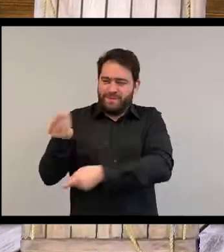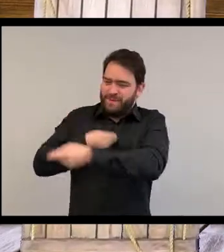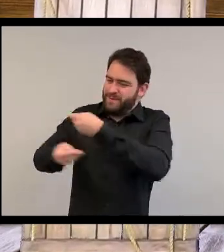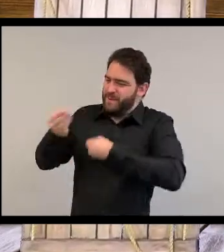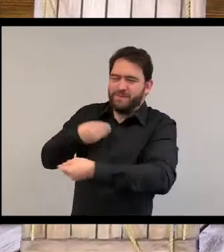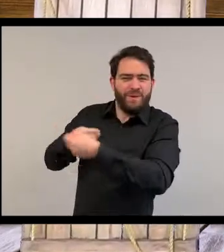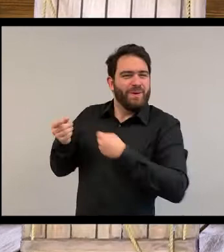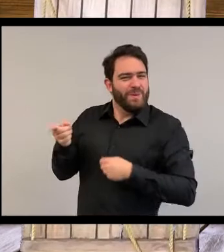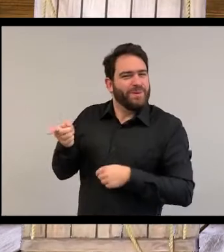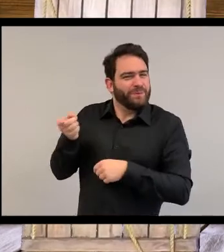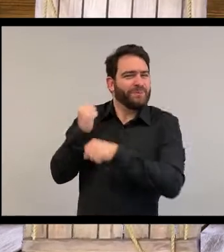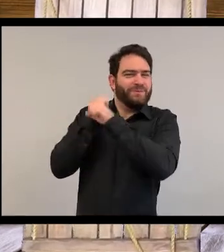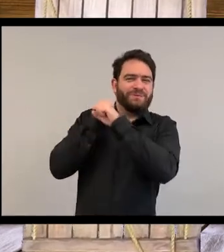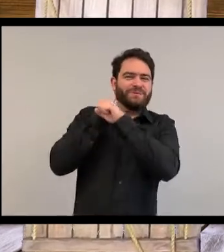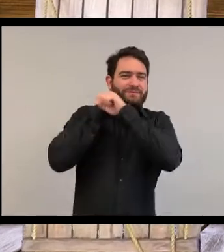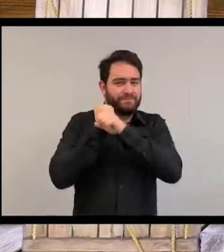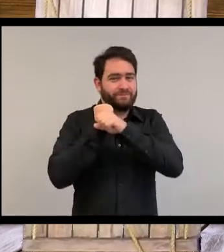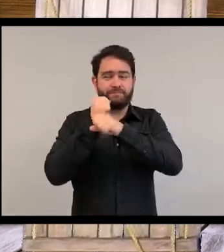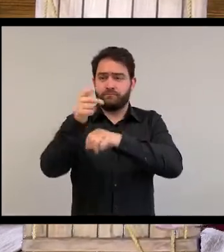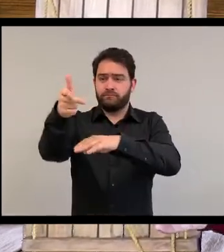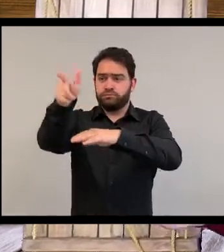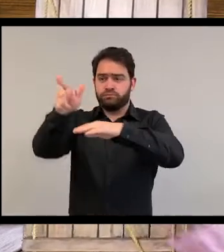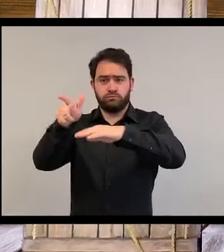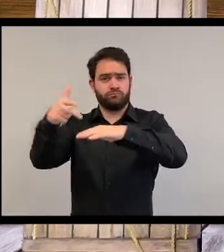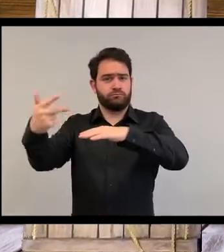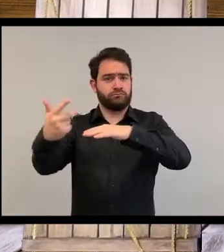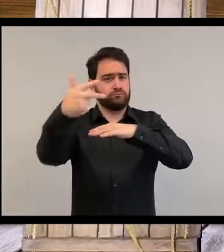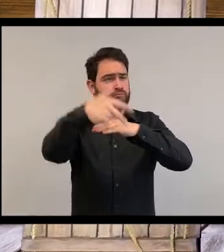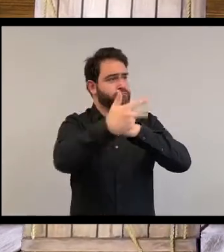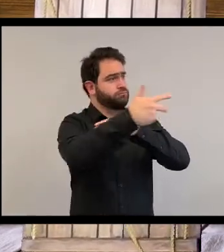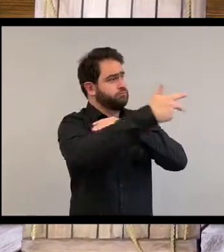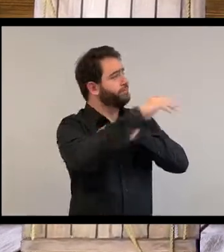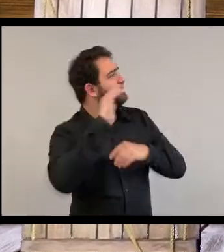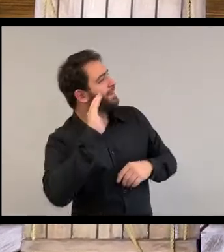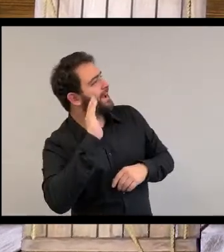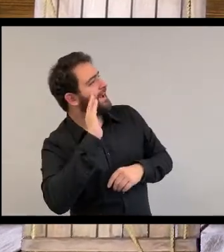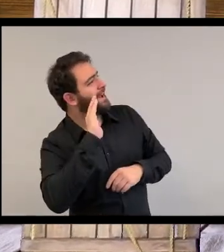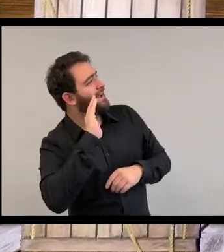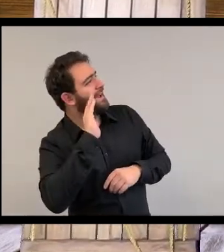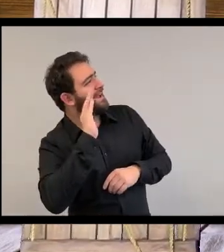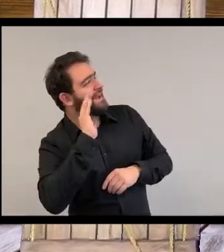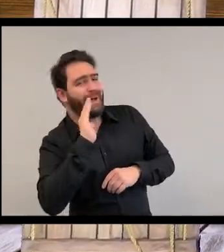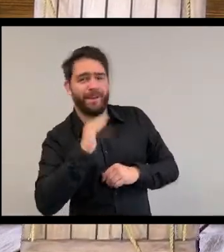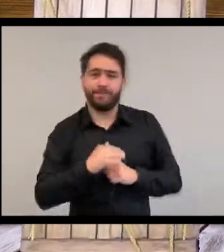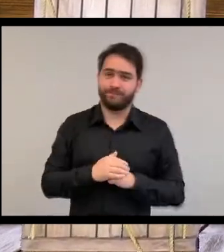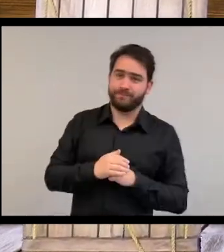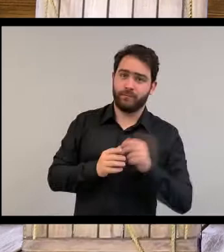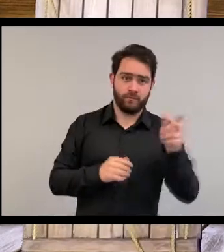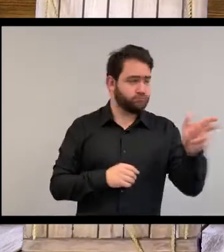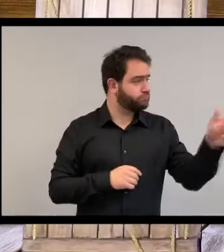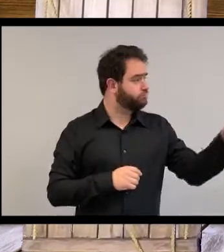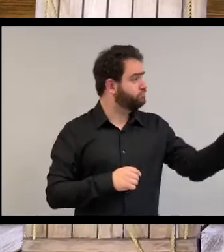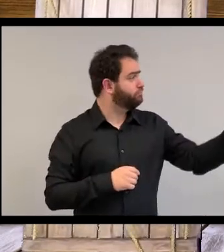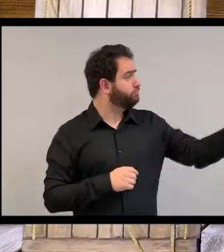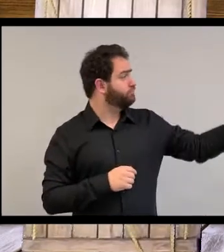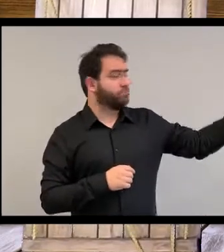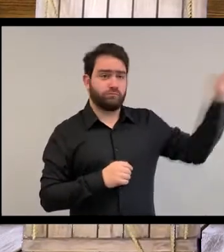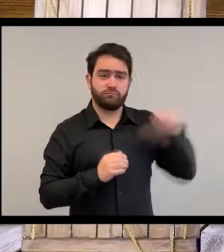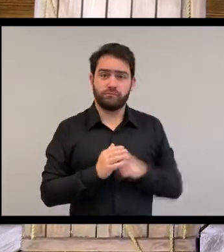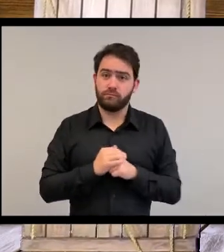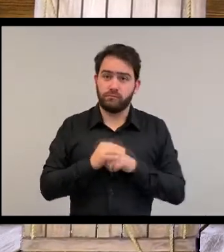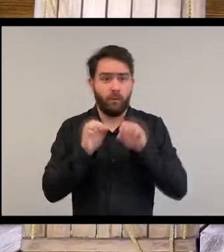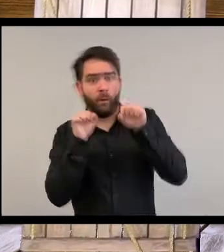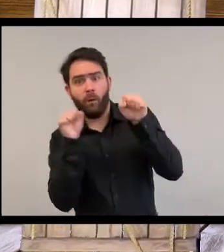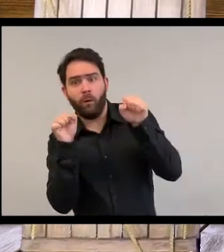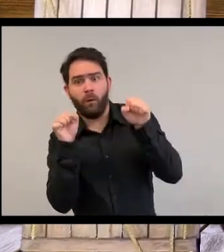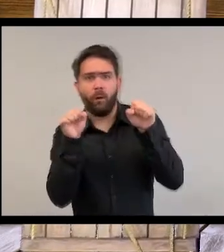roseaux! » « Ah, oh, oh, oh! » Merci, mon ami, merci, mon ami! » « il repart en envoyant